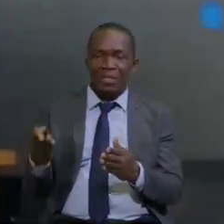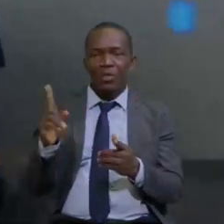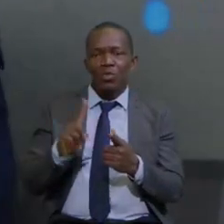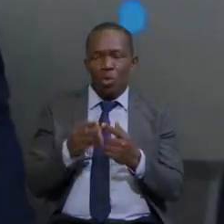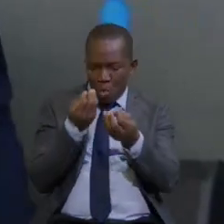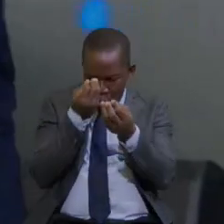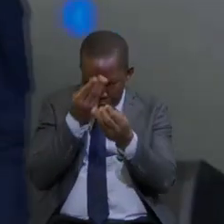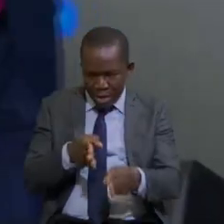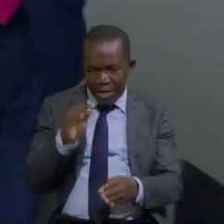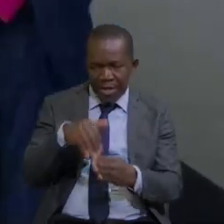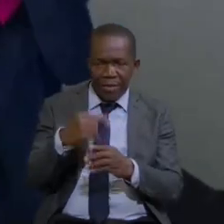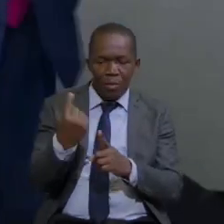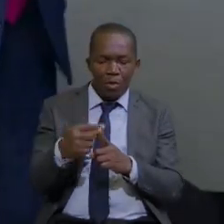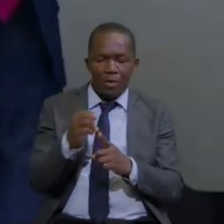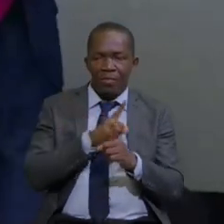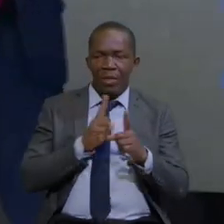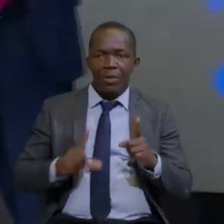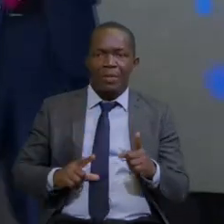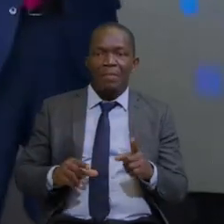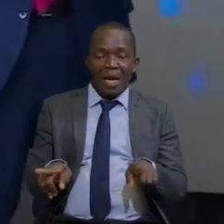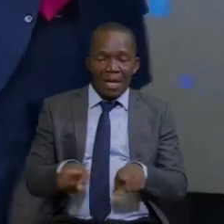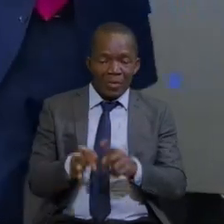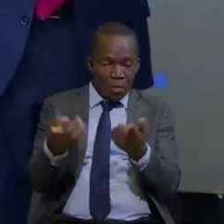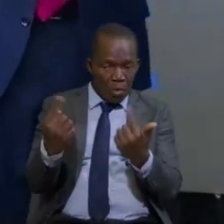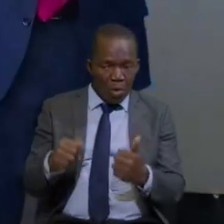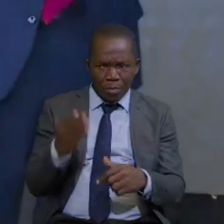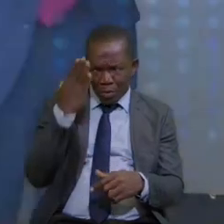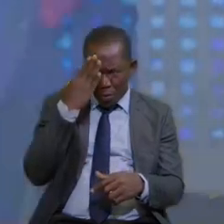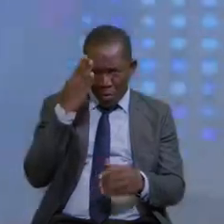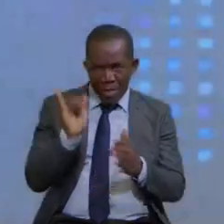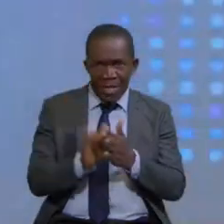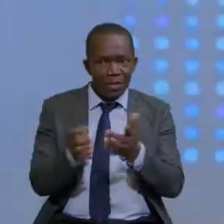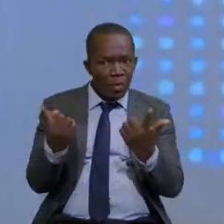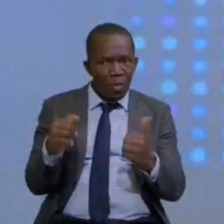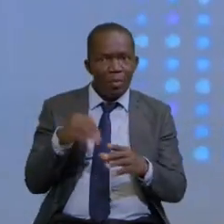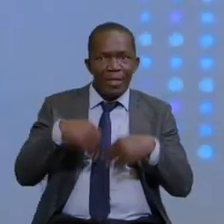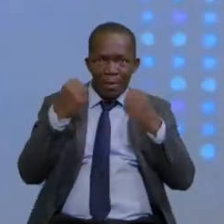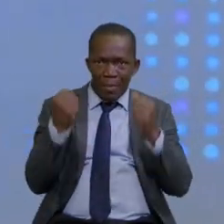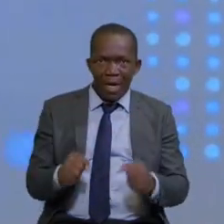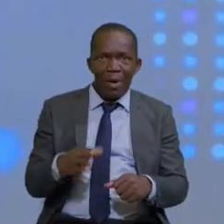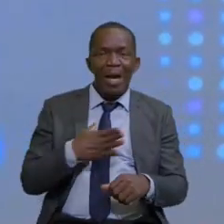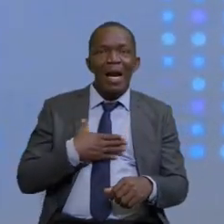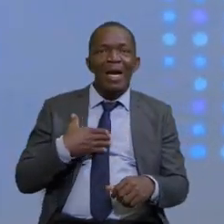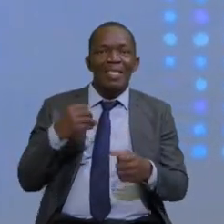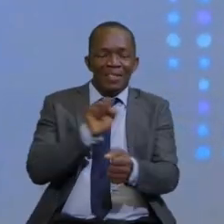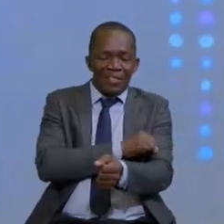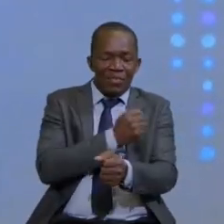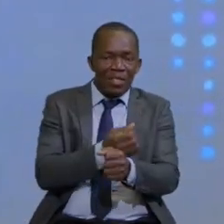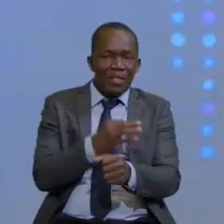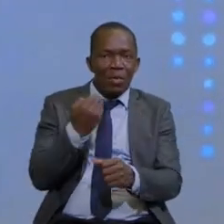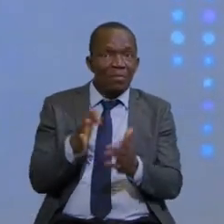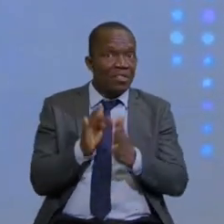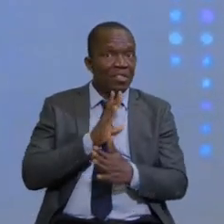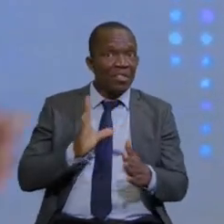que nous venons dans la puissance, dans la force de Jésus qui est le Dieu